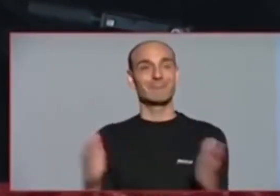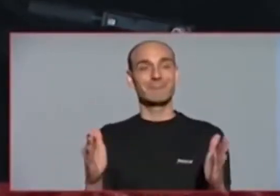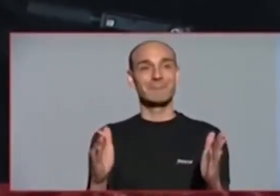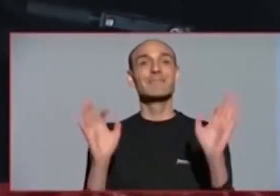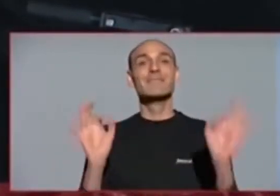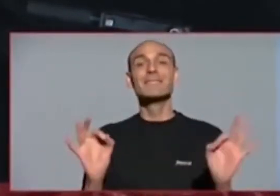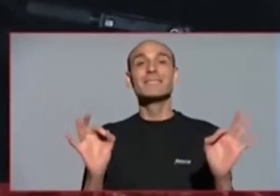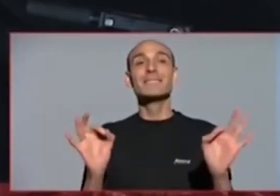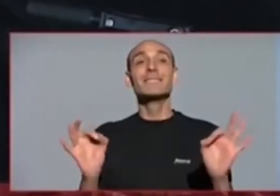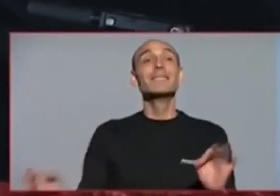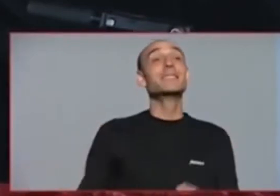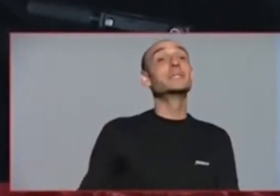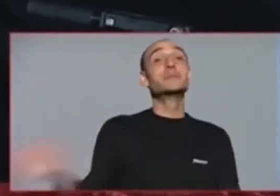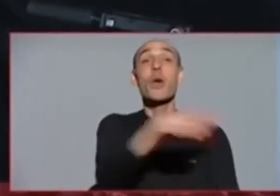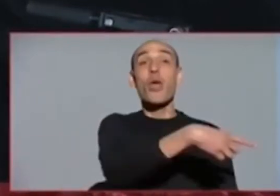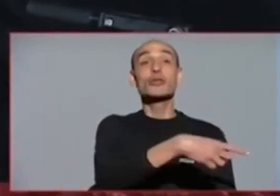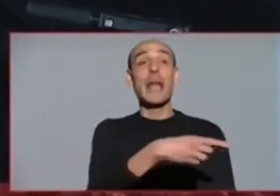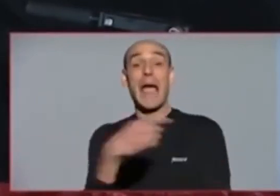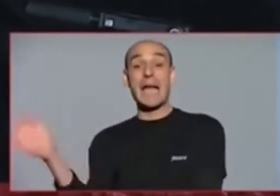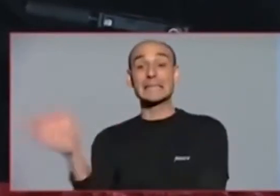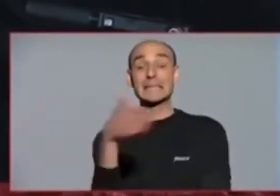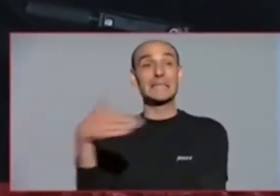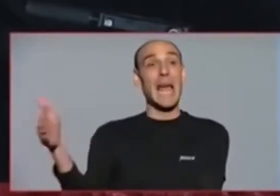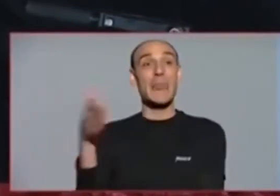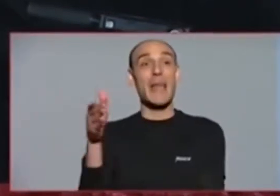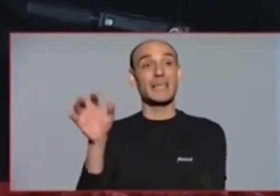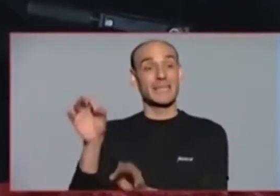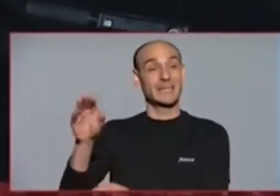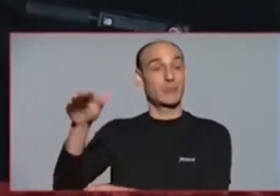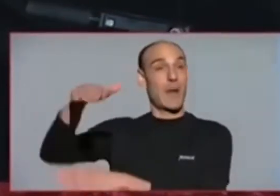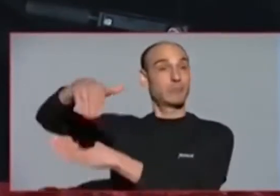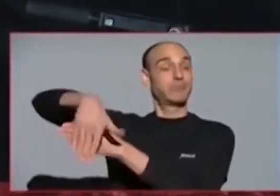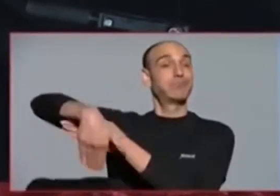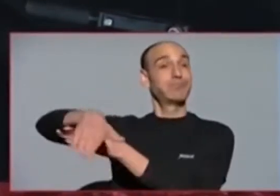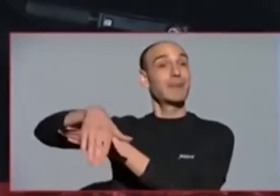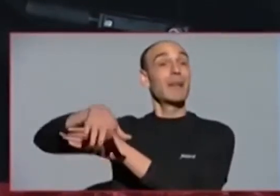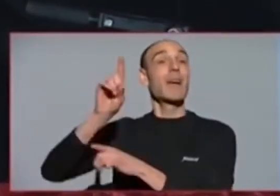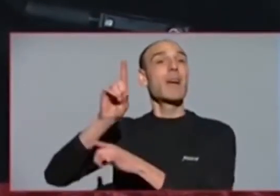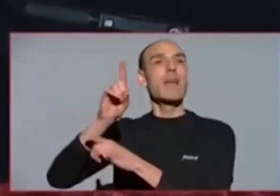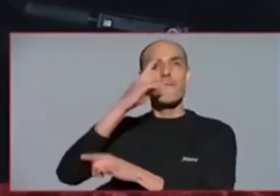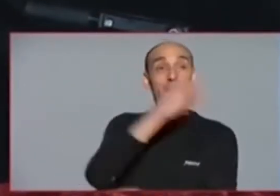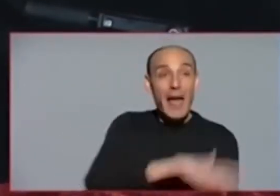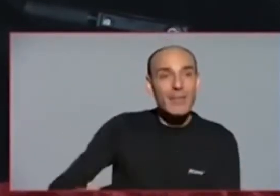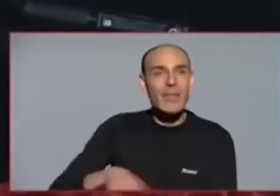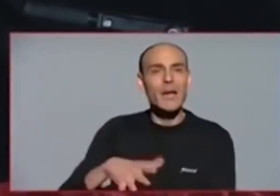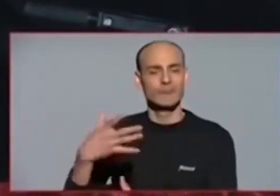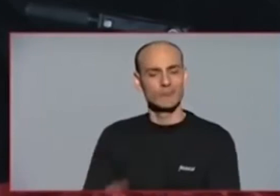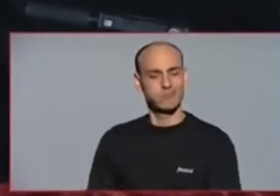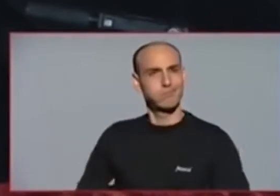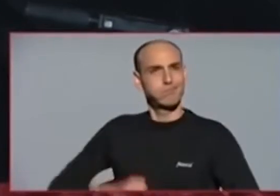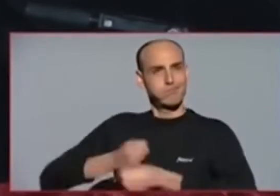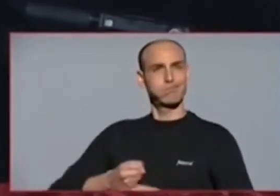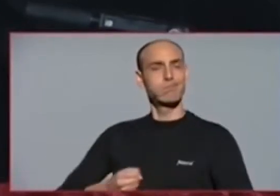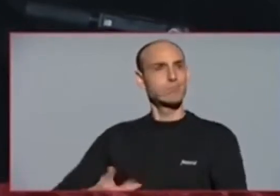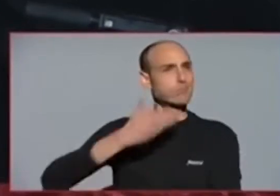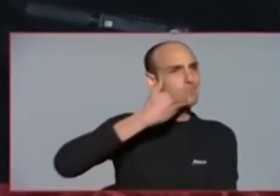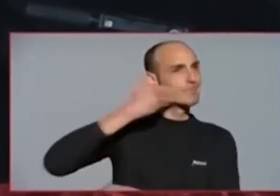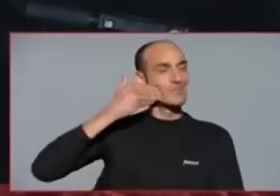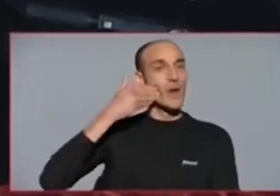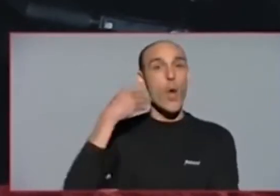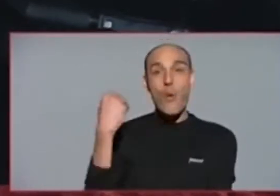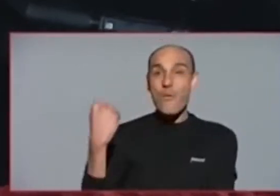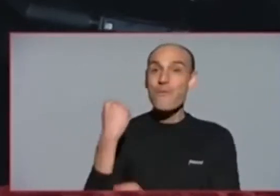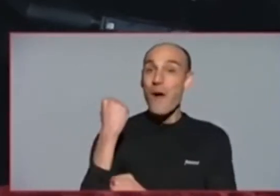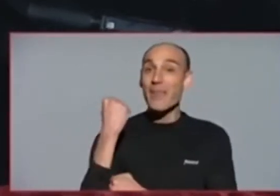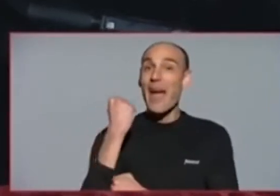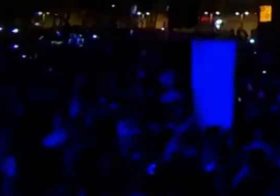Alceu els vostres estendards infantils, agarreu-los amb molta força i orgull i